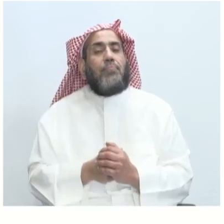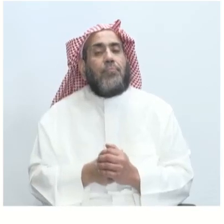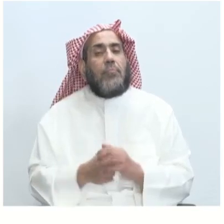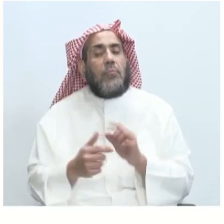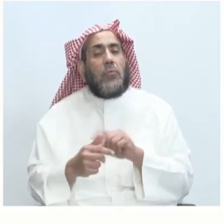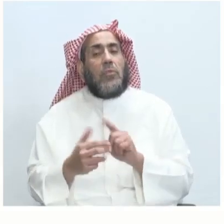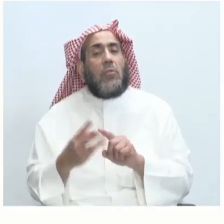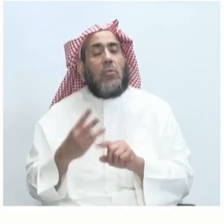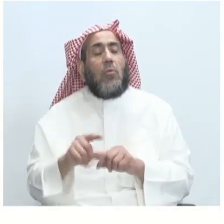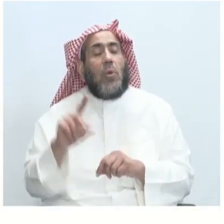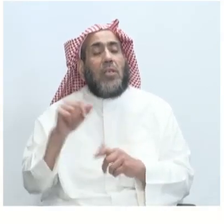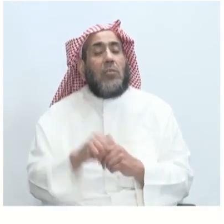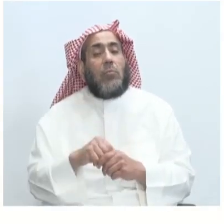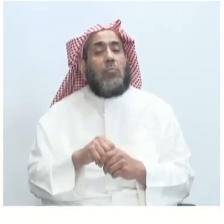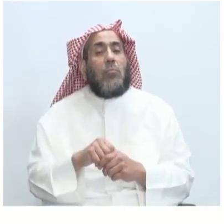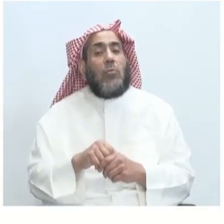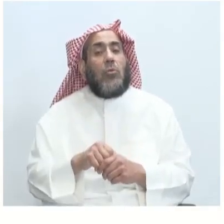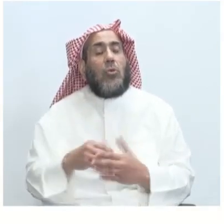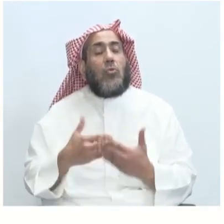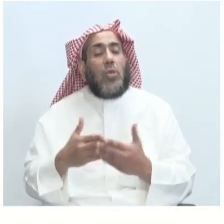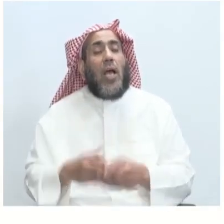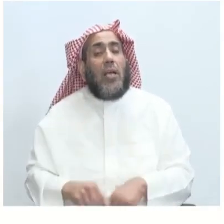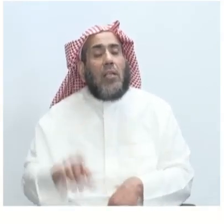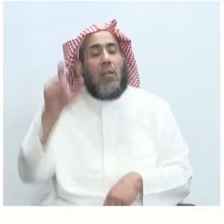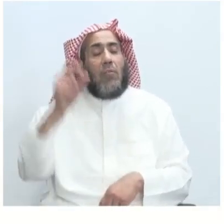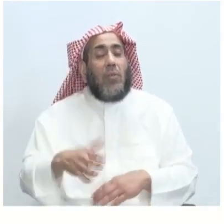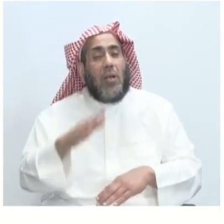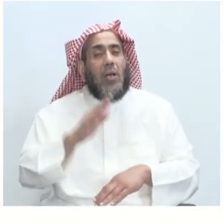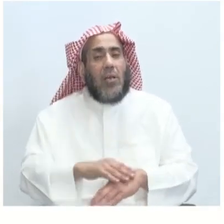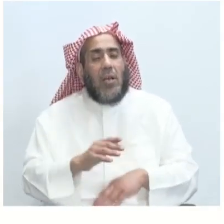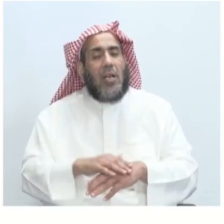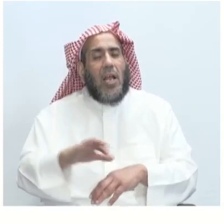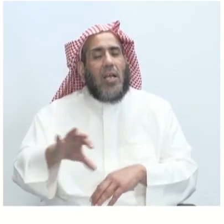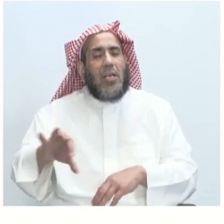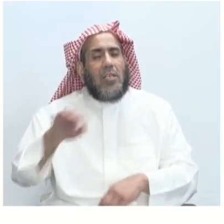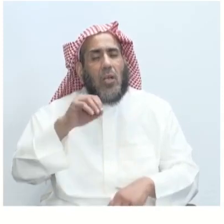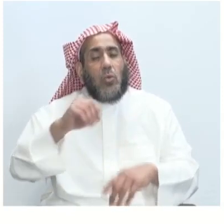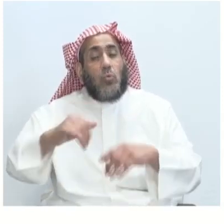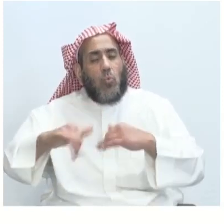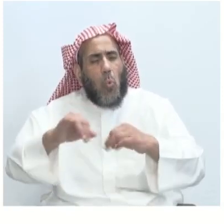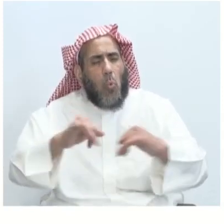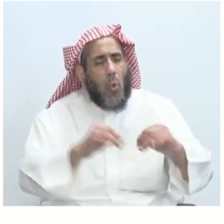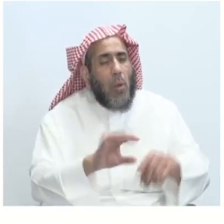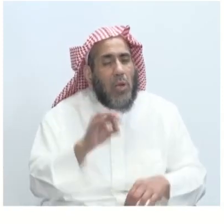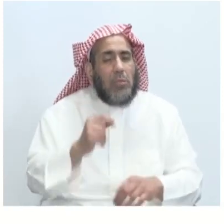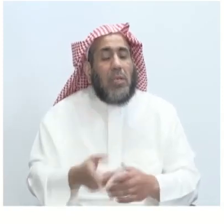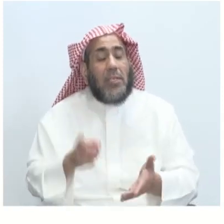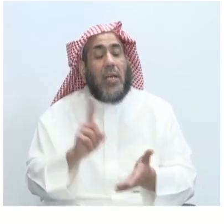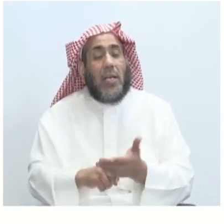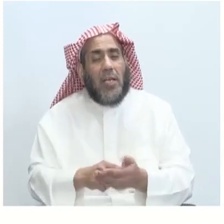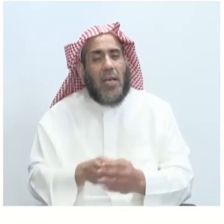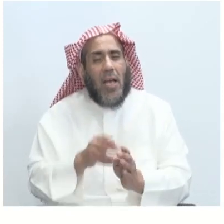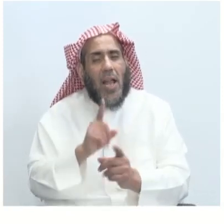ثالثا احسنتم تساعد الفرد على اختيار الوسائل المناسبه لتحقيق الهدف كما